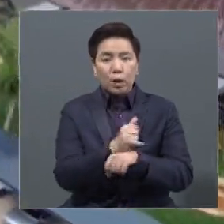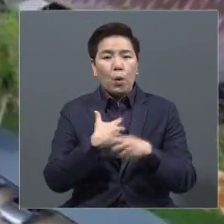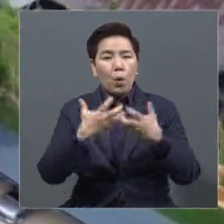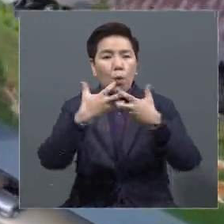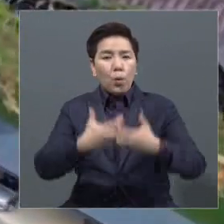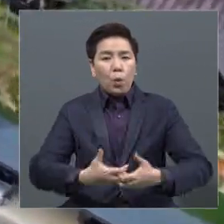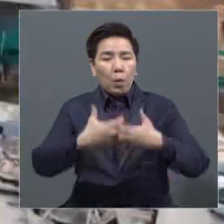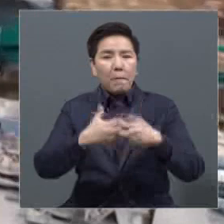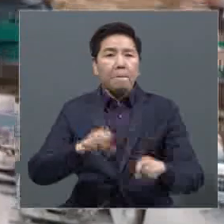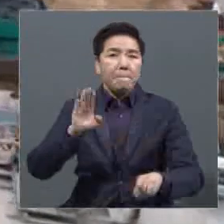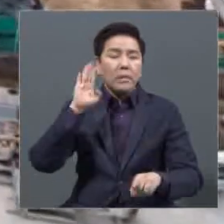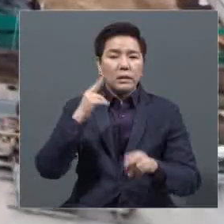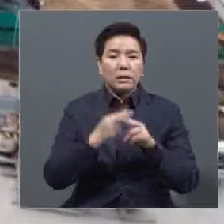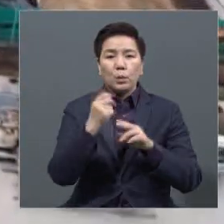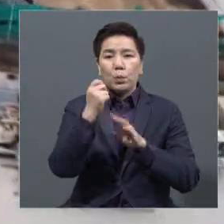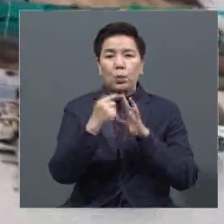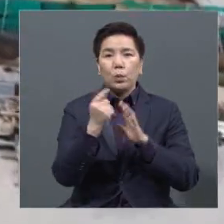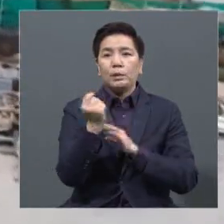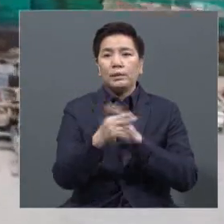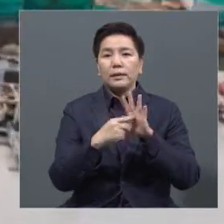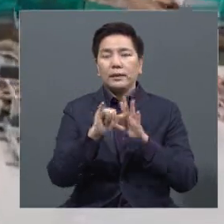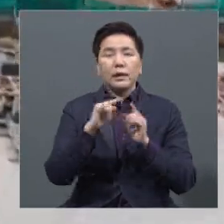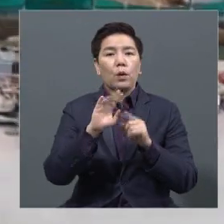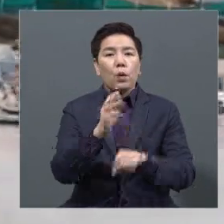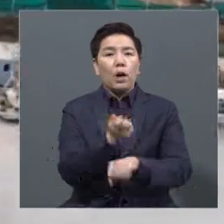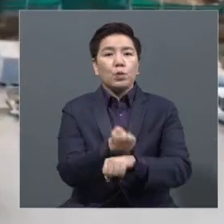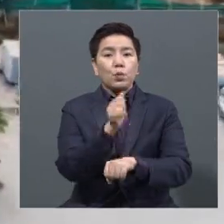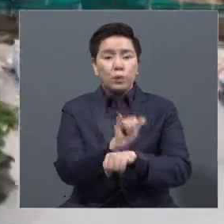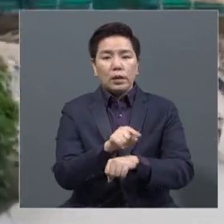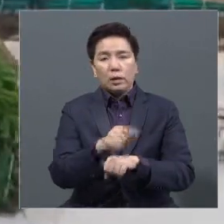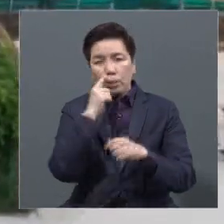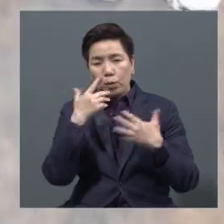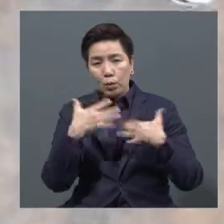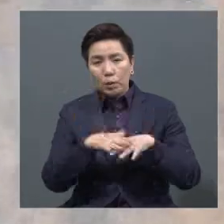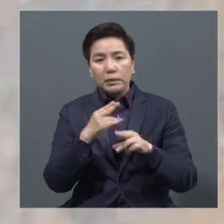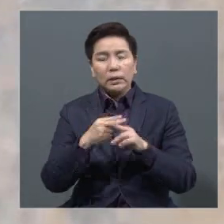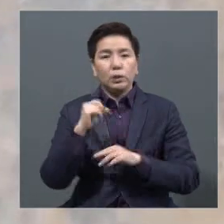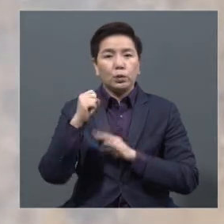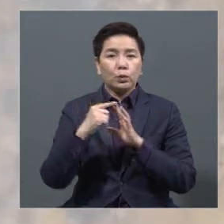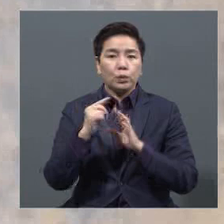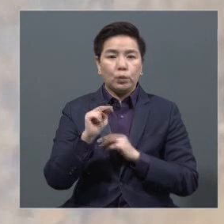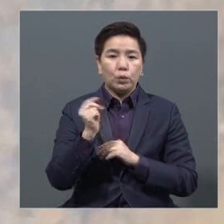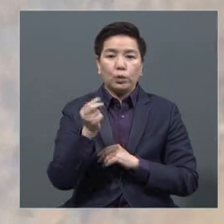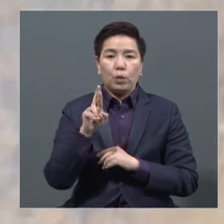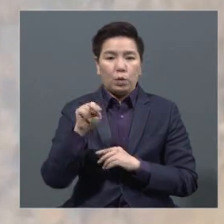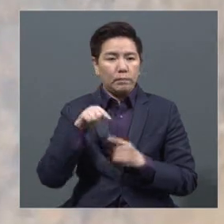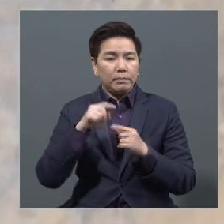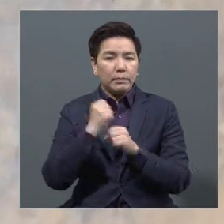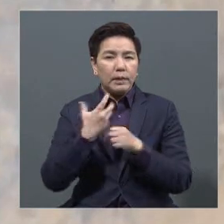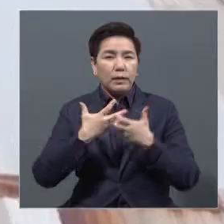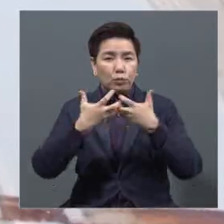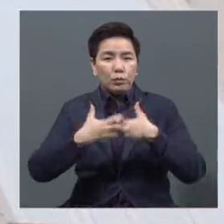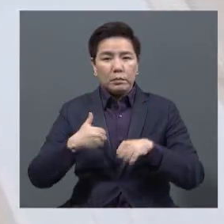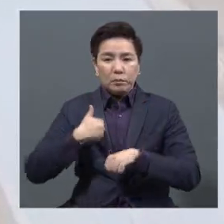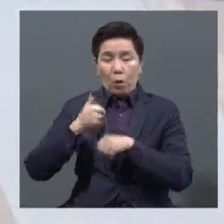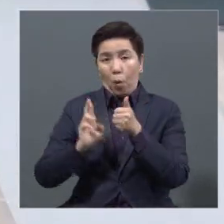งานบริษัทเอกอุทัยอำเภออุทัยจังหวัดพระนครศรีอยุธยาร่วมกับนายสุนทรแก้วสว่างรองอธิบดีกรมโรงงานอุตสาหกรรมพร้อม